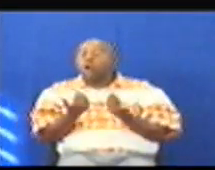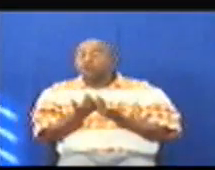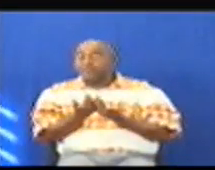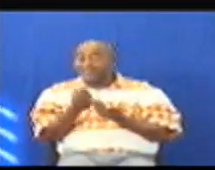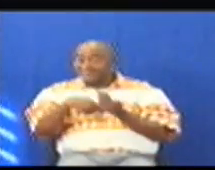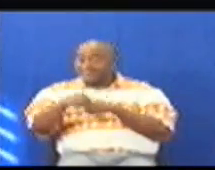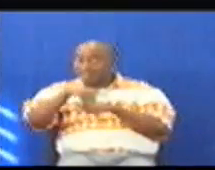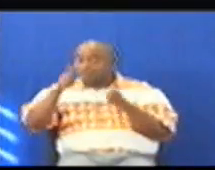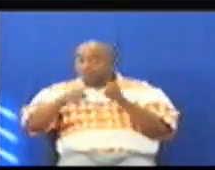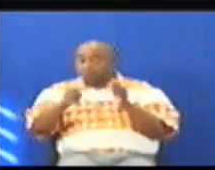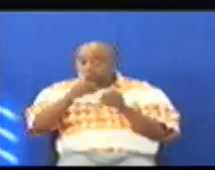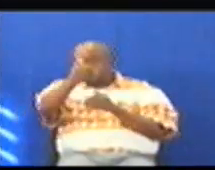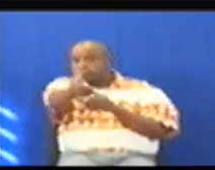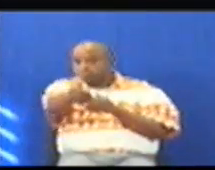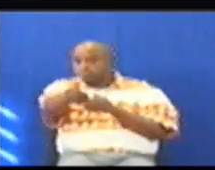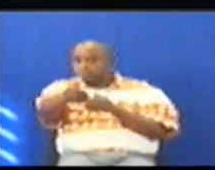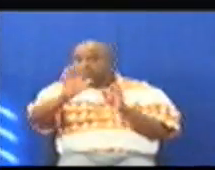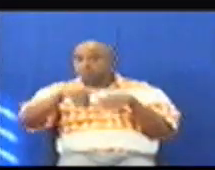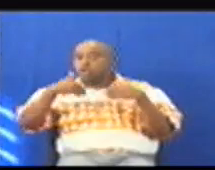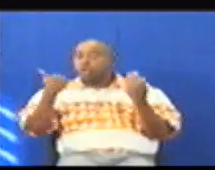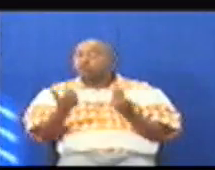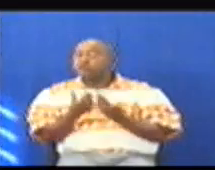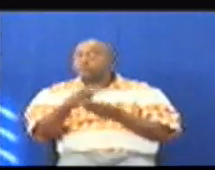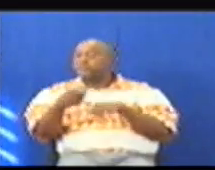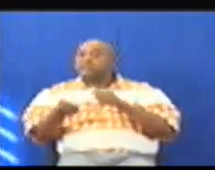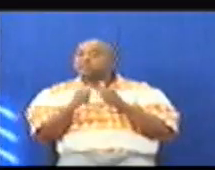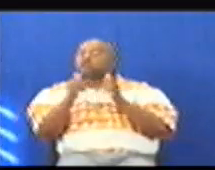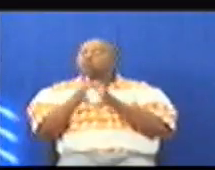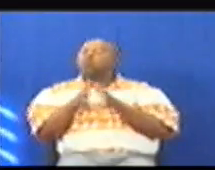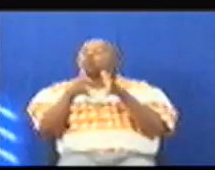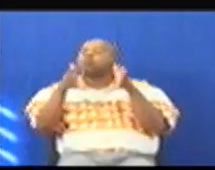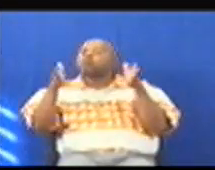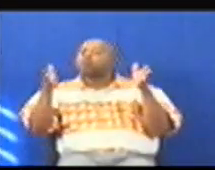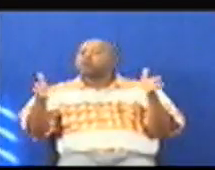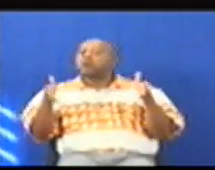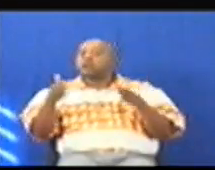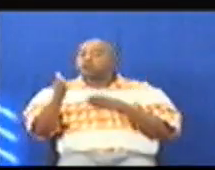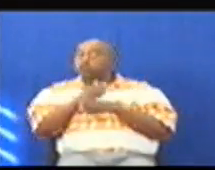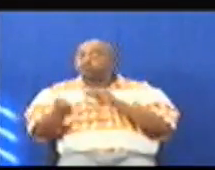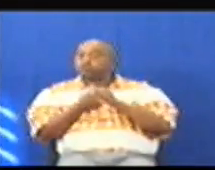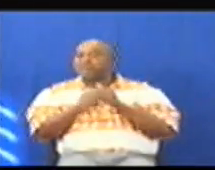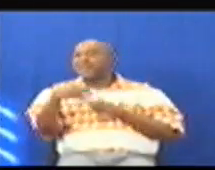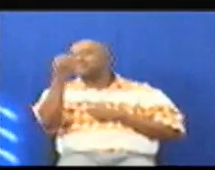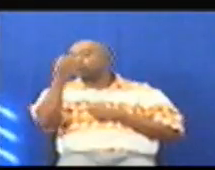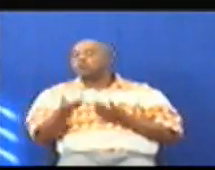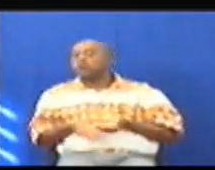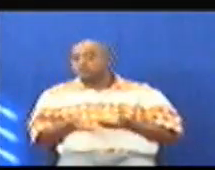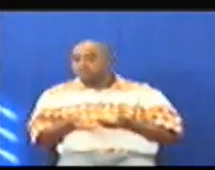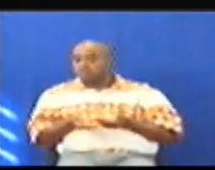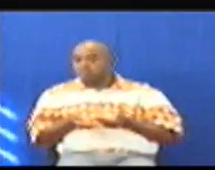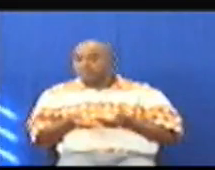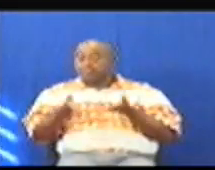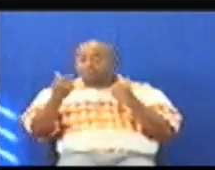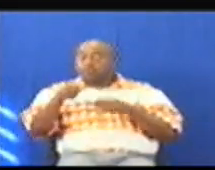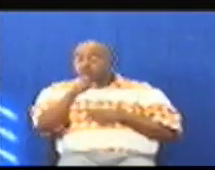kifupi kinachokuja, dunia itakwenda kukumbana na tatizo kubwa jingine litakalozalishwa, swala la food security. Kitendo cha Rais wa Jamhuri ya Muungano